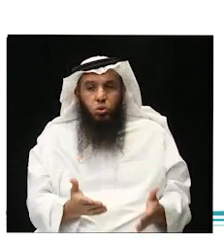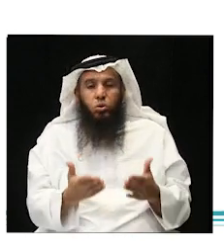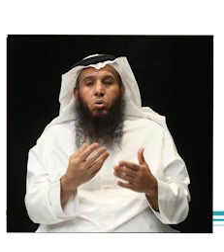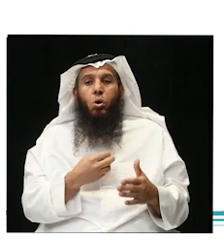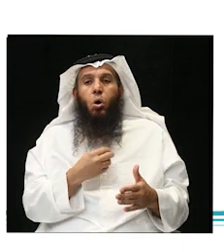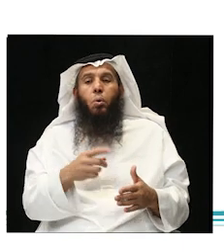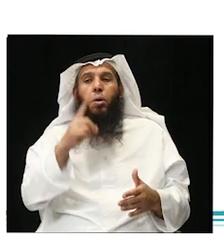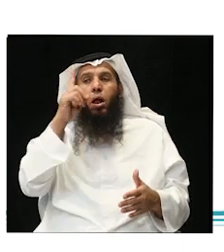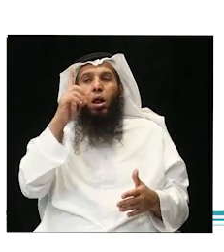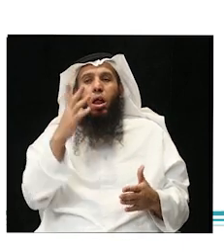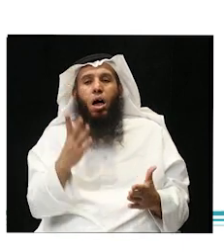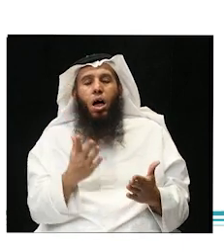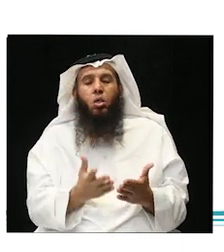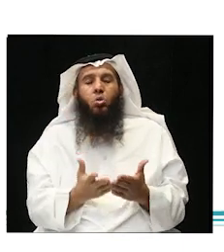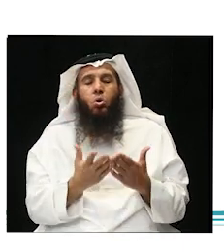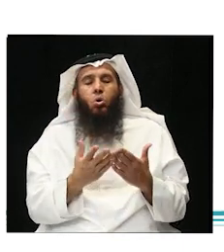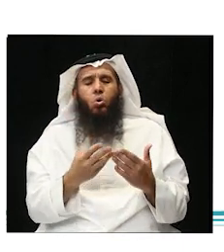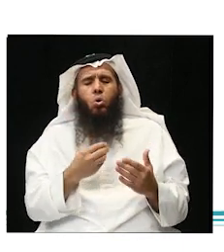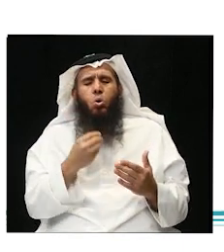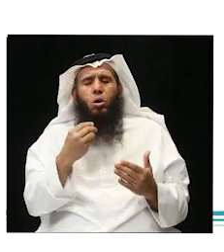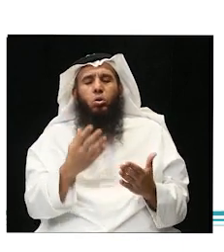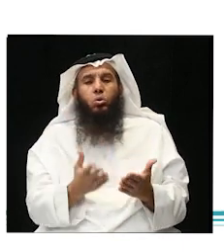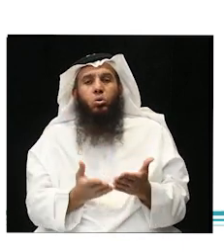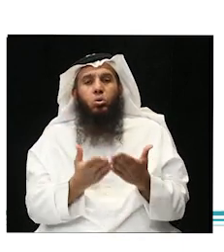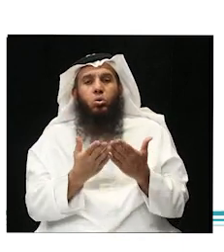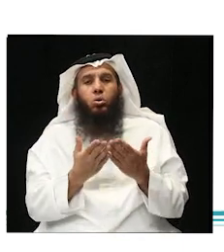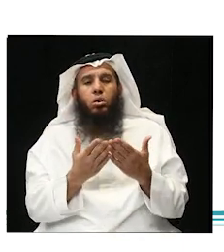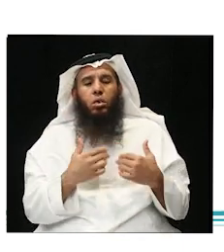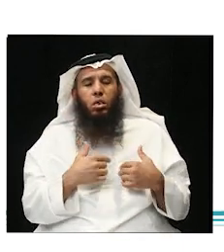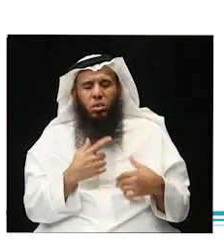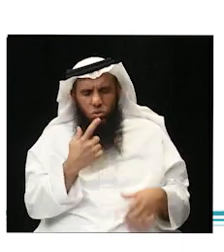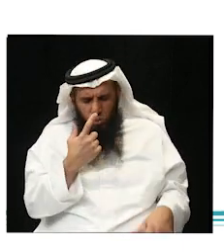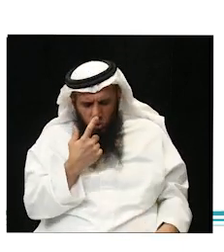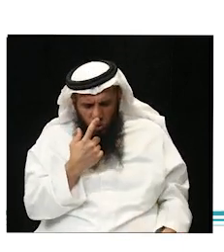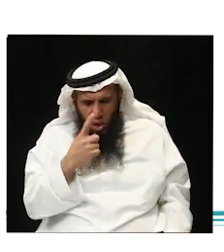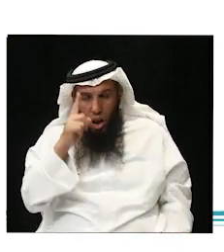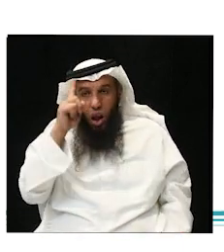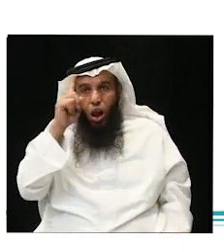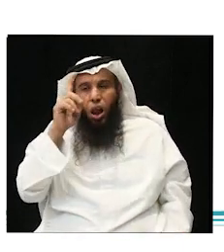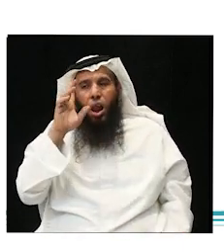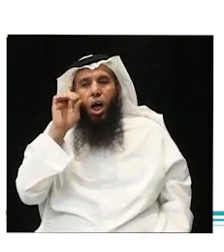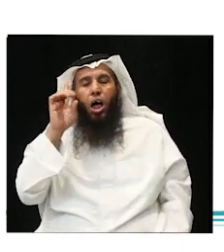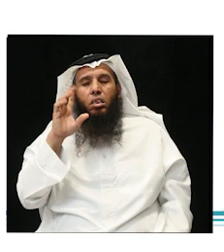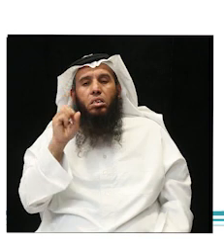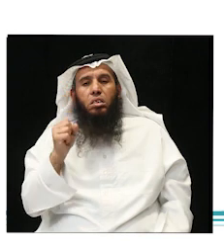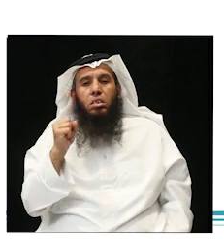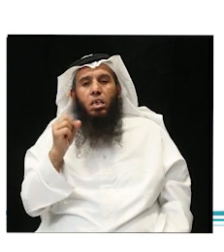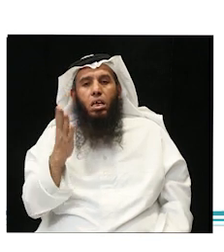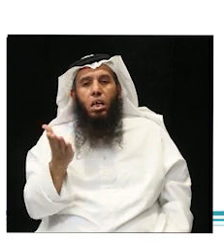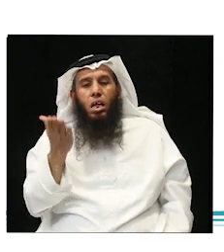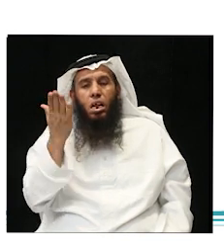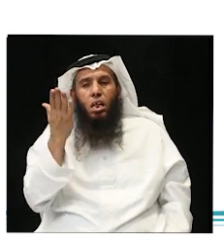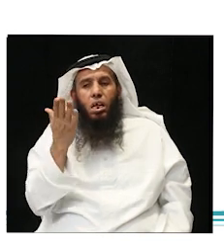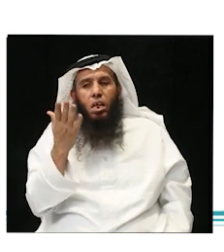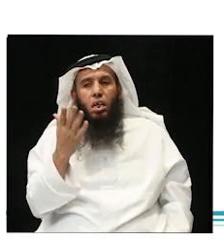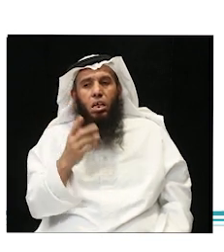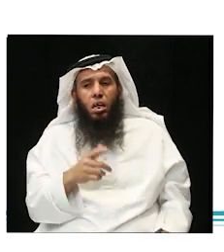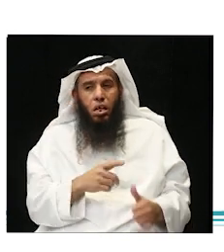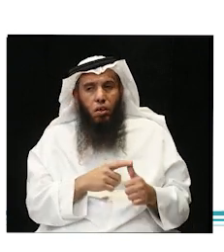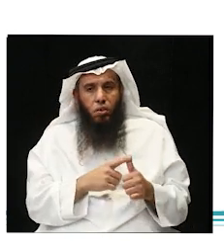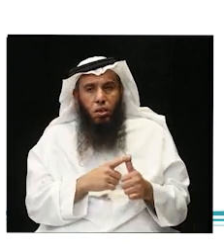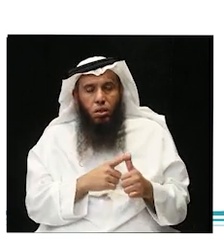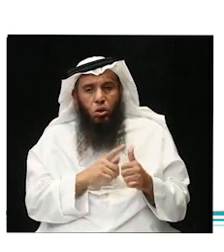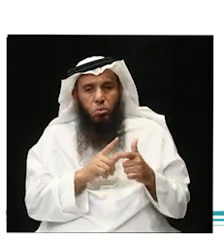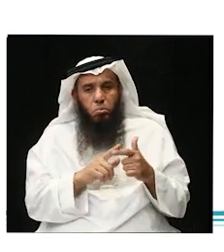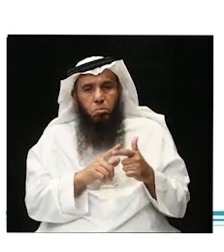سبحانه وتعالى، له سبحانه وتعالى. وهذه مجموعة من الأدلة التي تدل على أن